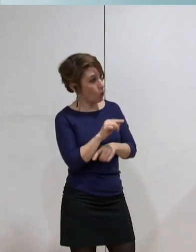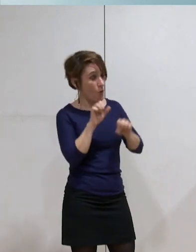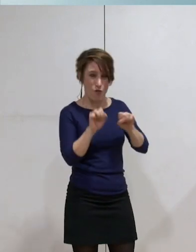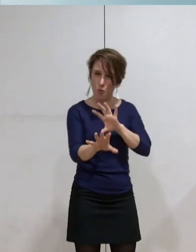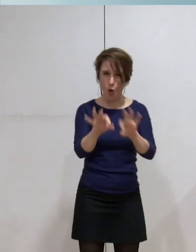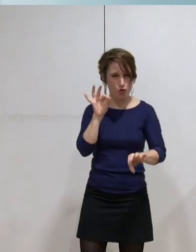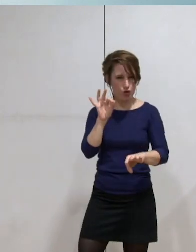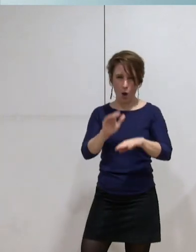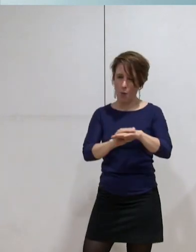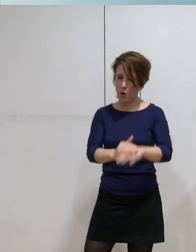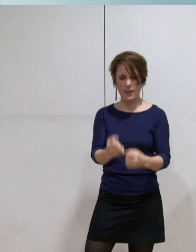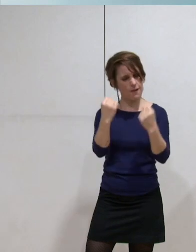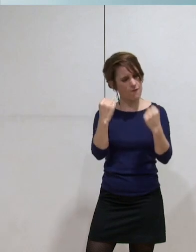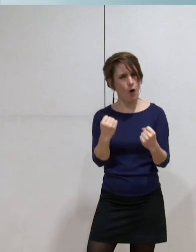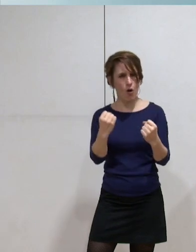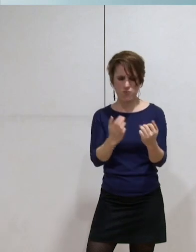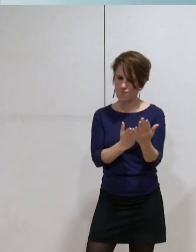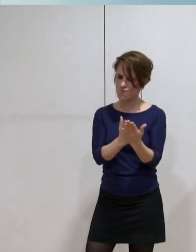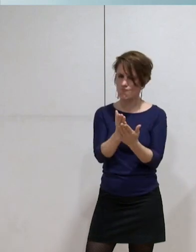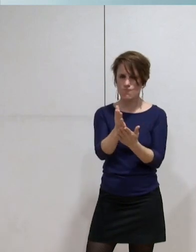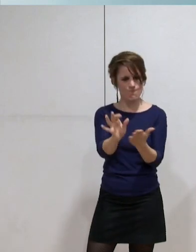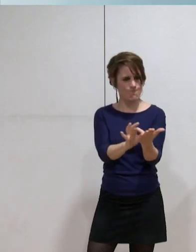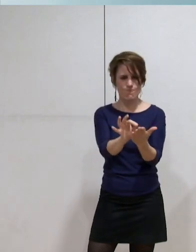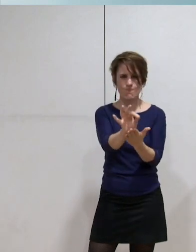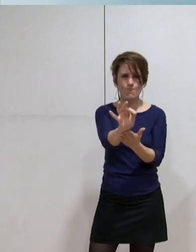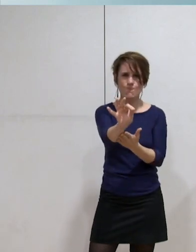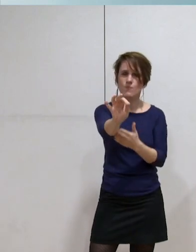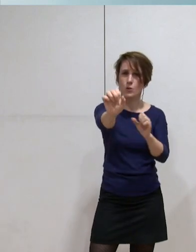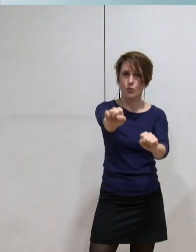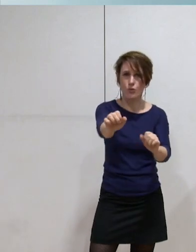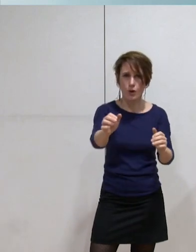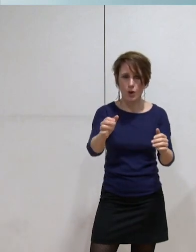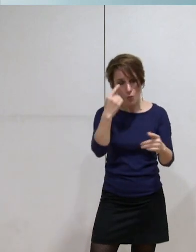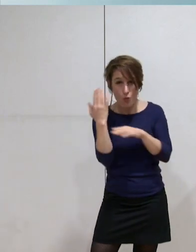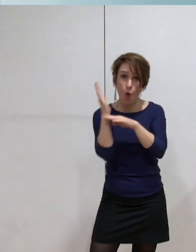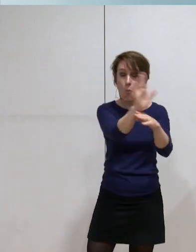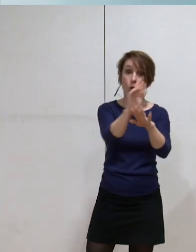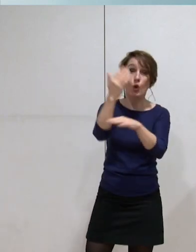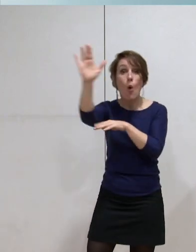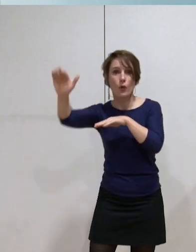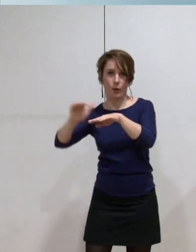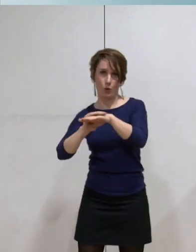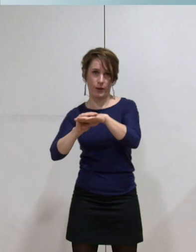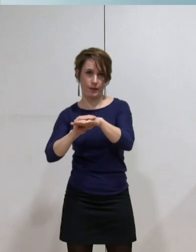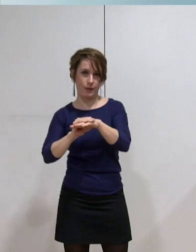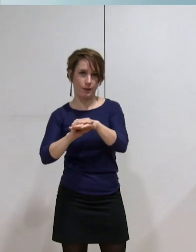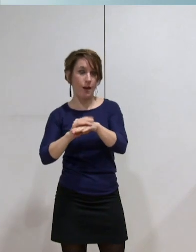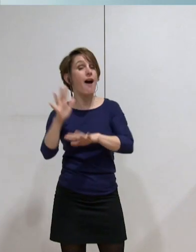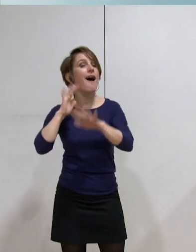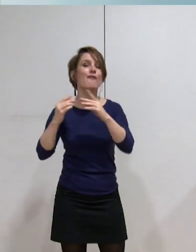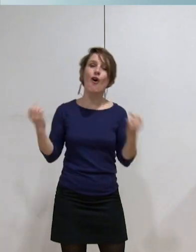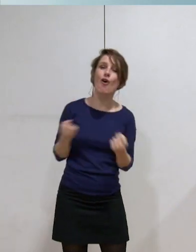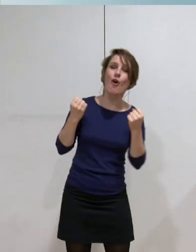fort de pratiquer la politique autrement comme vous vous plaisiez à l'annoncer il y a 21 mois déjà et donc de ne pas